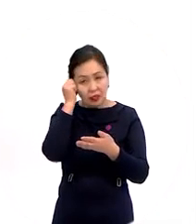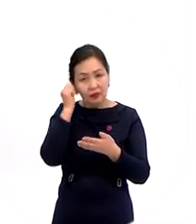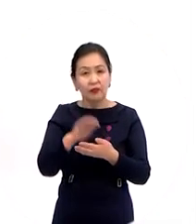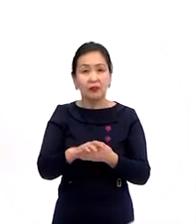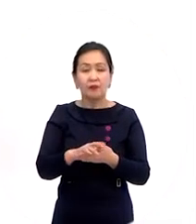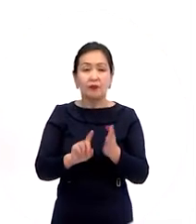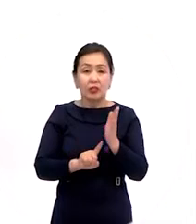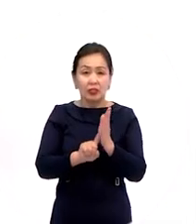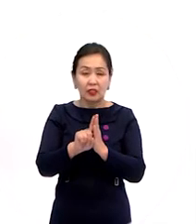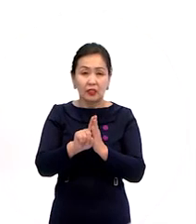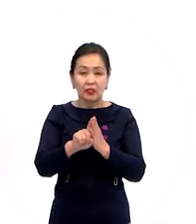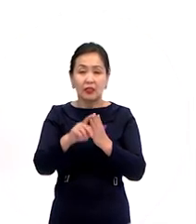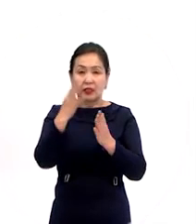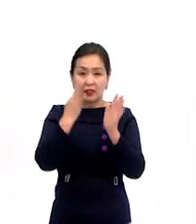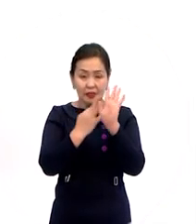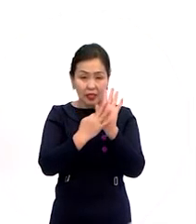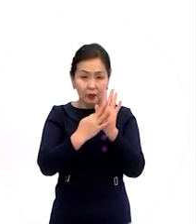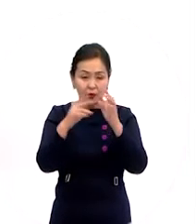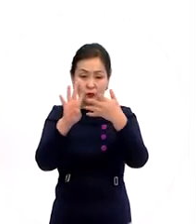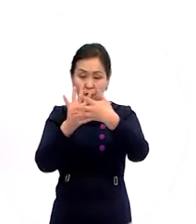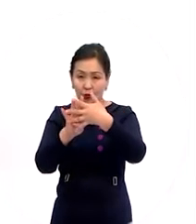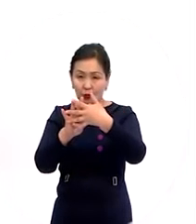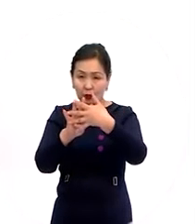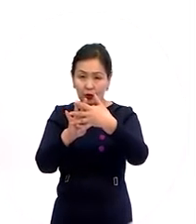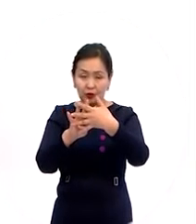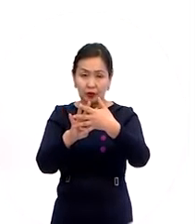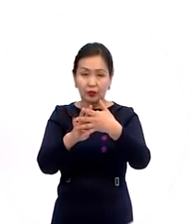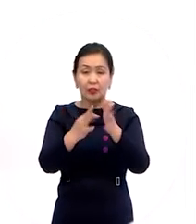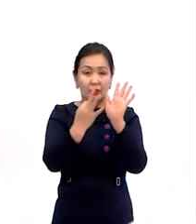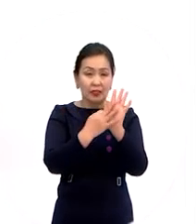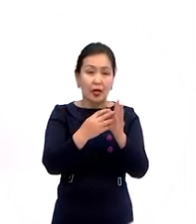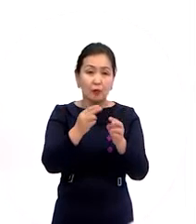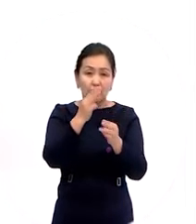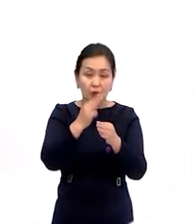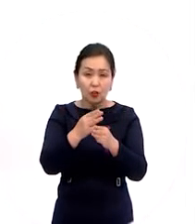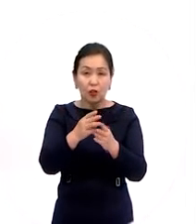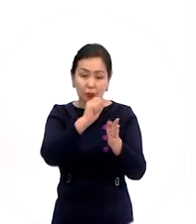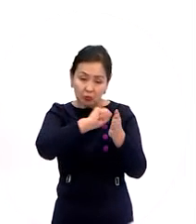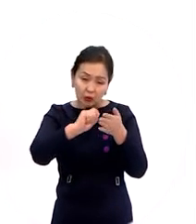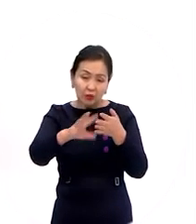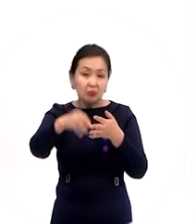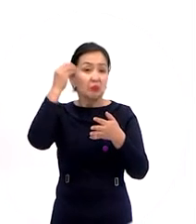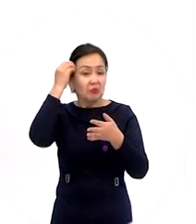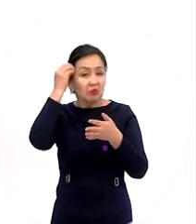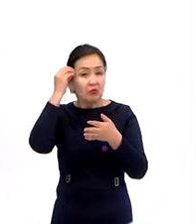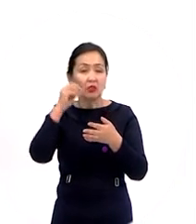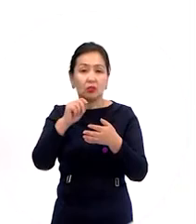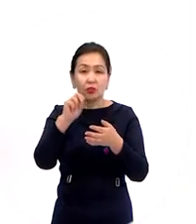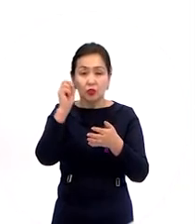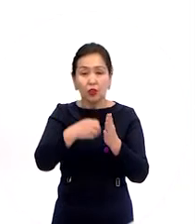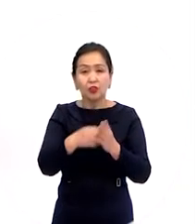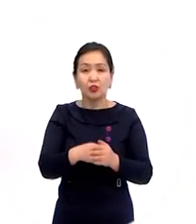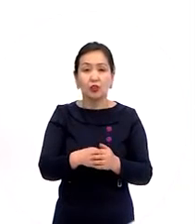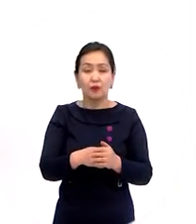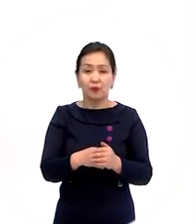Тэгэхэд эхлээд 8 дөрвөлжинүүдэнд 8 цифр бичиж цээжлэх ёстой.